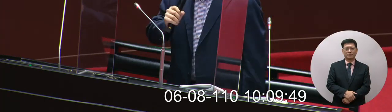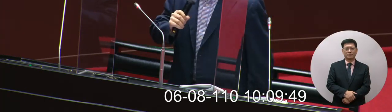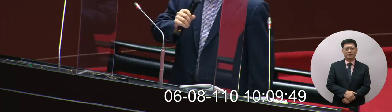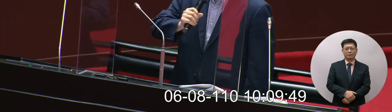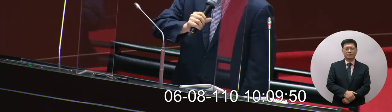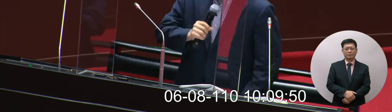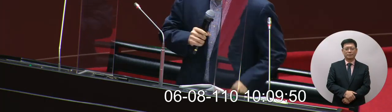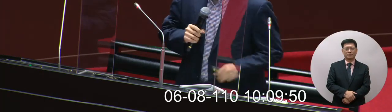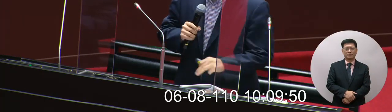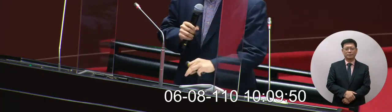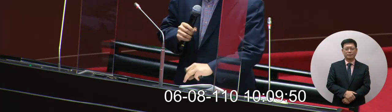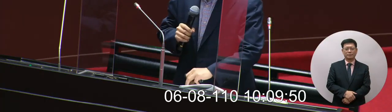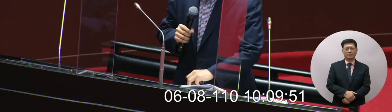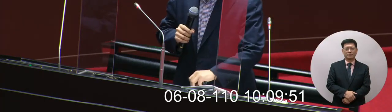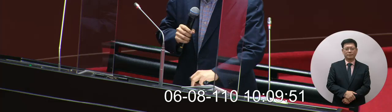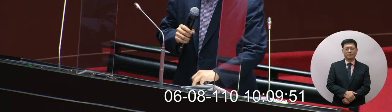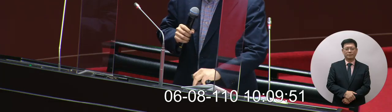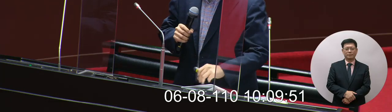陈部长，好，